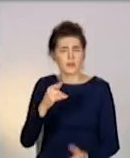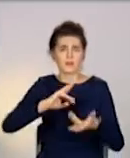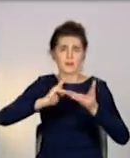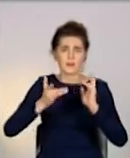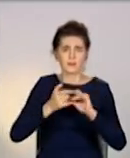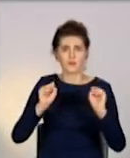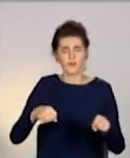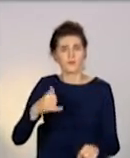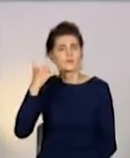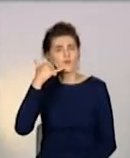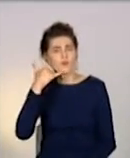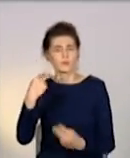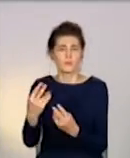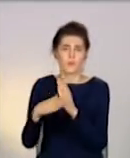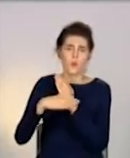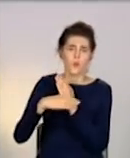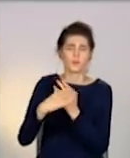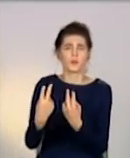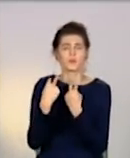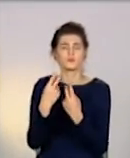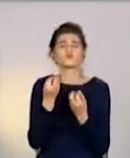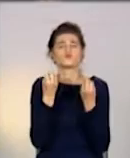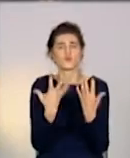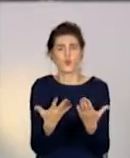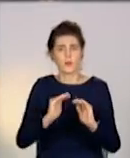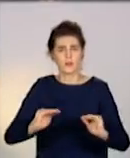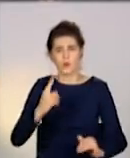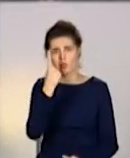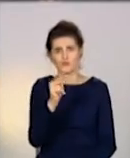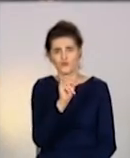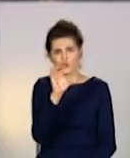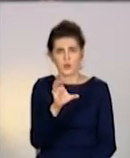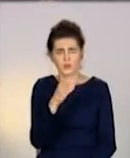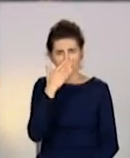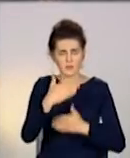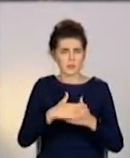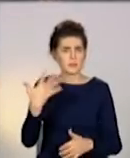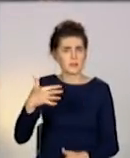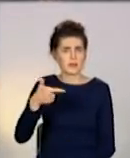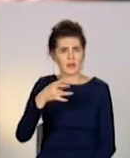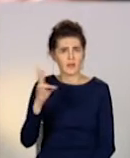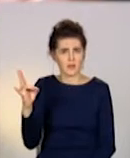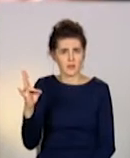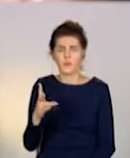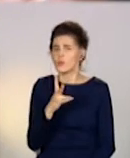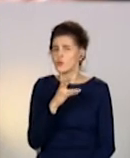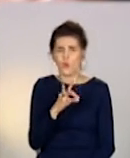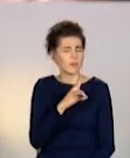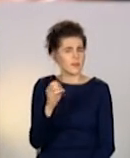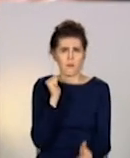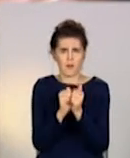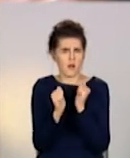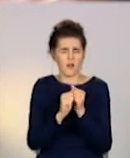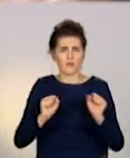і телефонуємо. Дізнаємося, година обійдеться батькам щонайменше в 50 гривень. Та й не кожний кандидат зможе